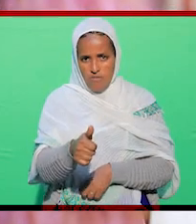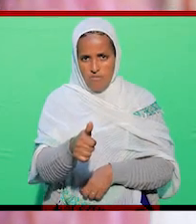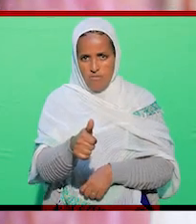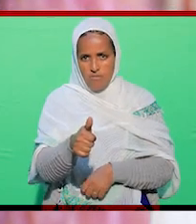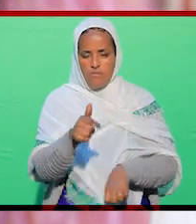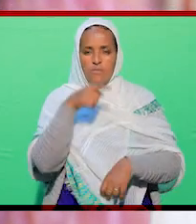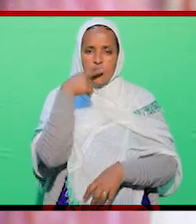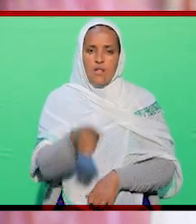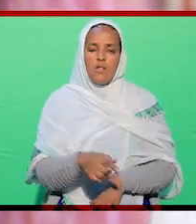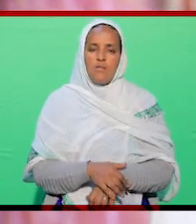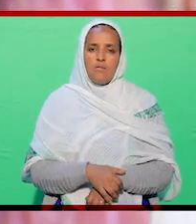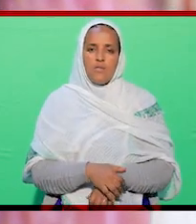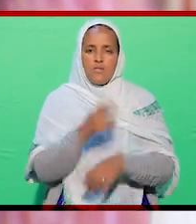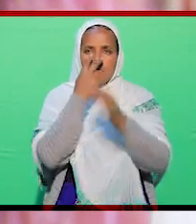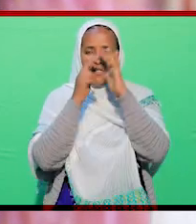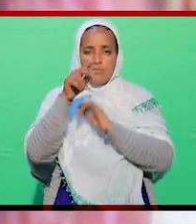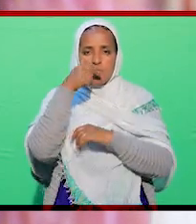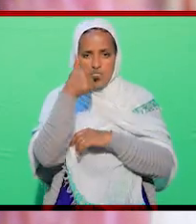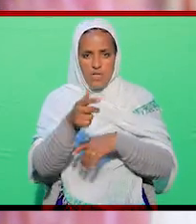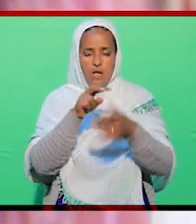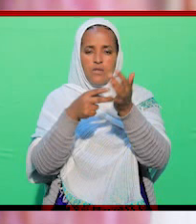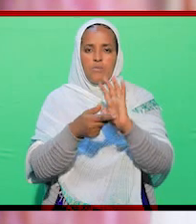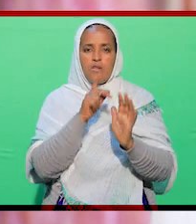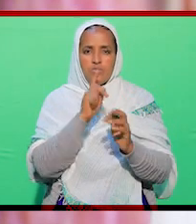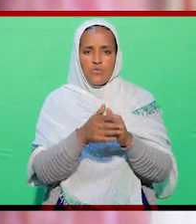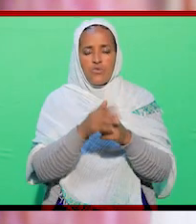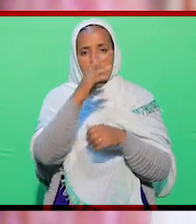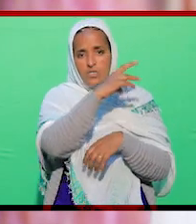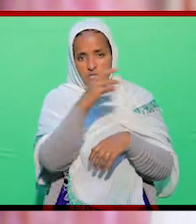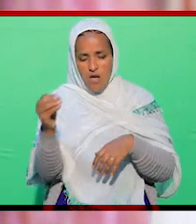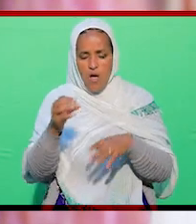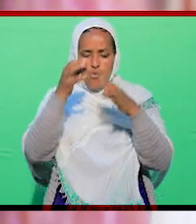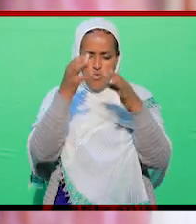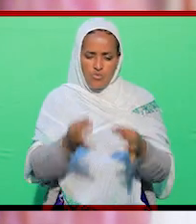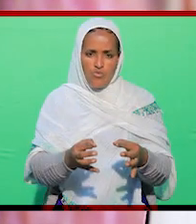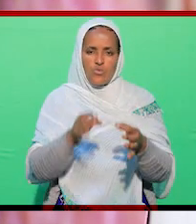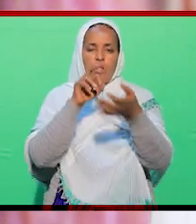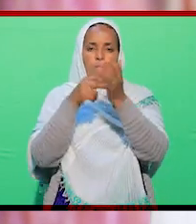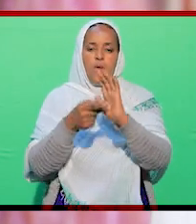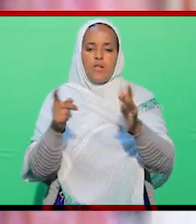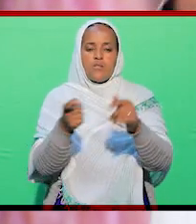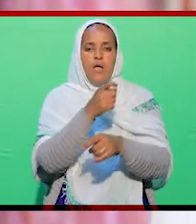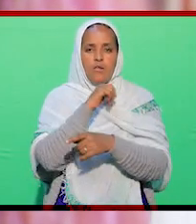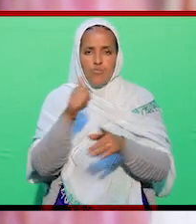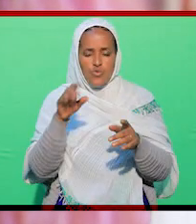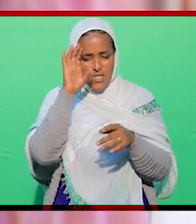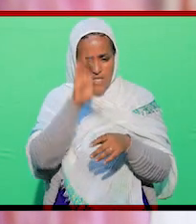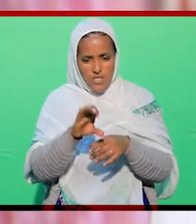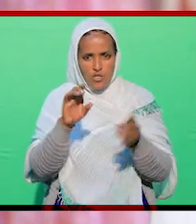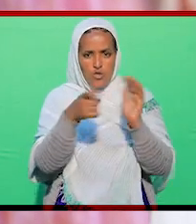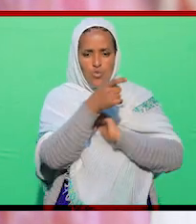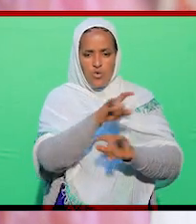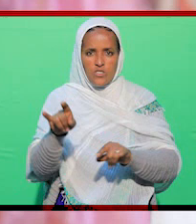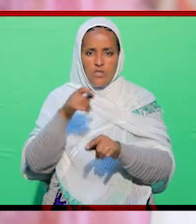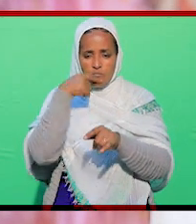ወስኖታል ማለት ግን አይደለም ይላል ዮሐንስ አፈወርቅ ስለ ትንቢት ሲናገር ማለት ነው። እና ወስኖታል